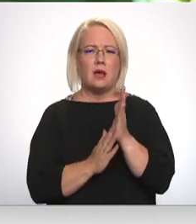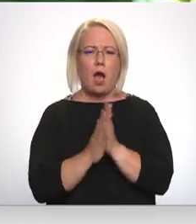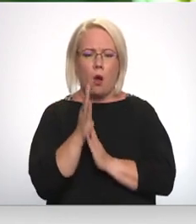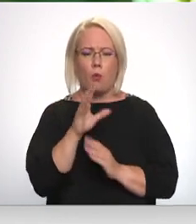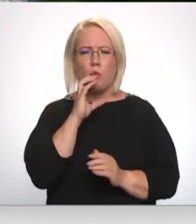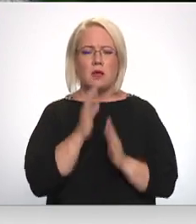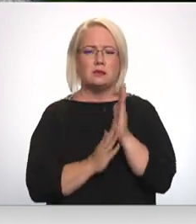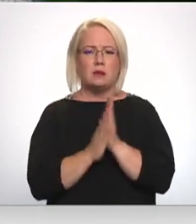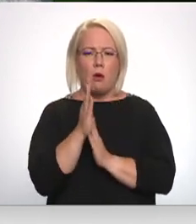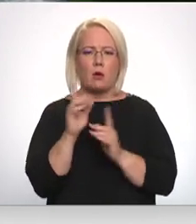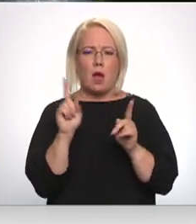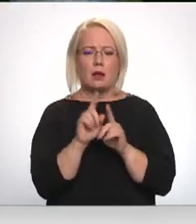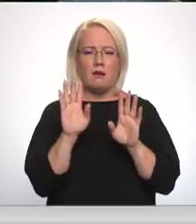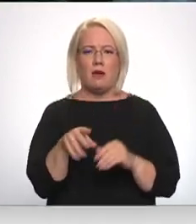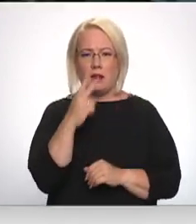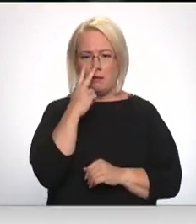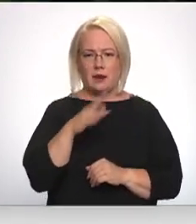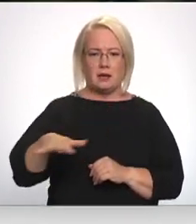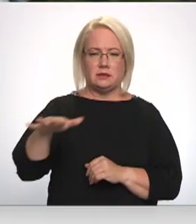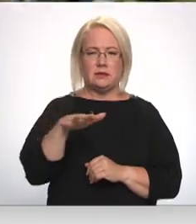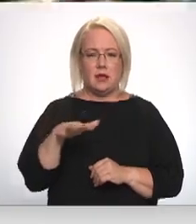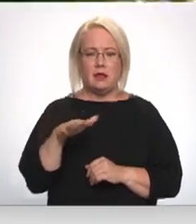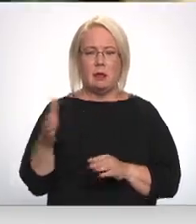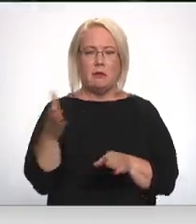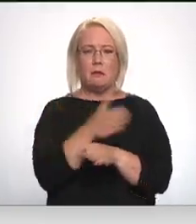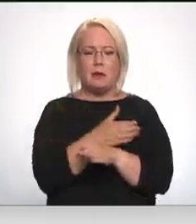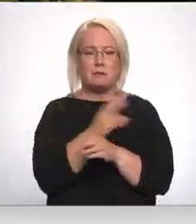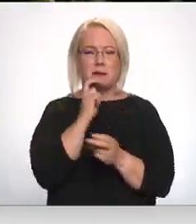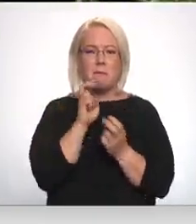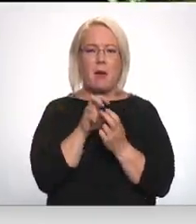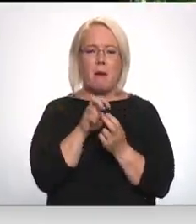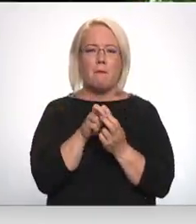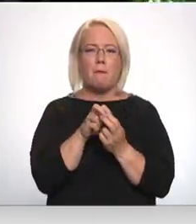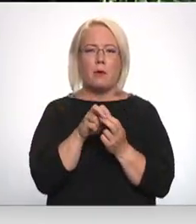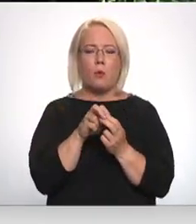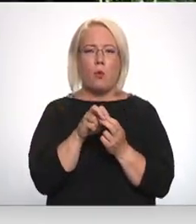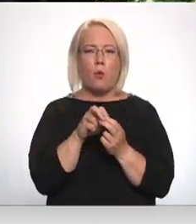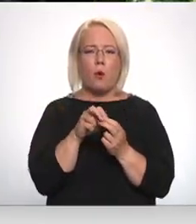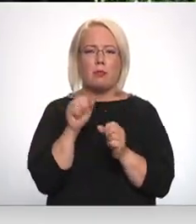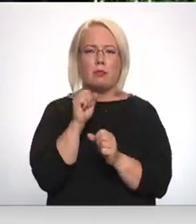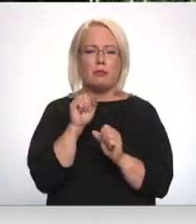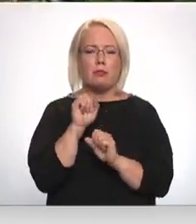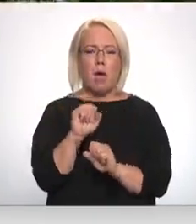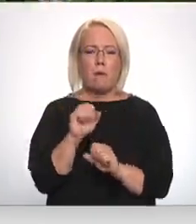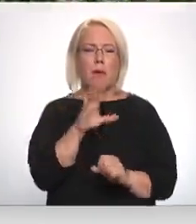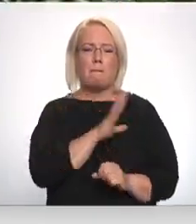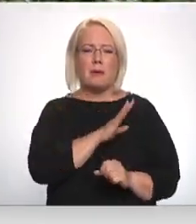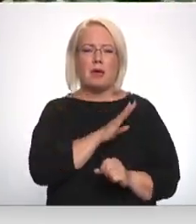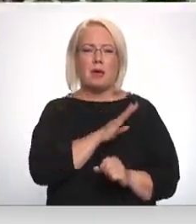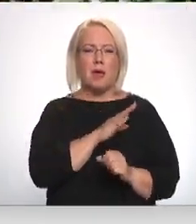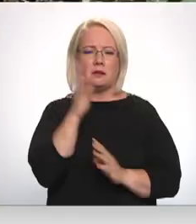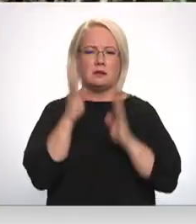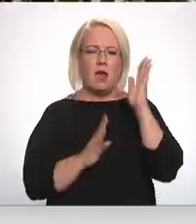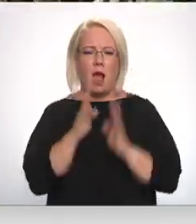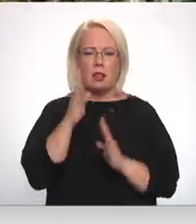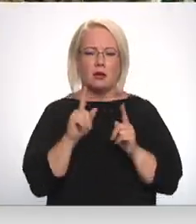augi, dakai, mēs toži te varam redzēt, ka Pirms bebru dambja ir bīzes zoļas saugušas. Upes tā dzēņīciņi